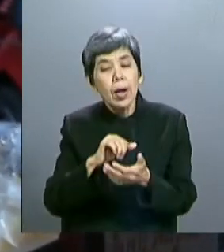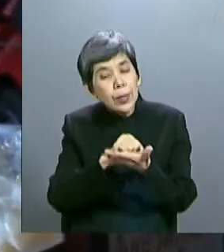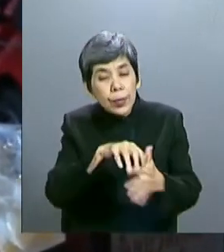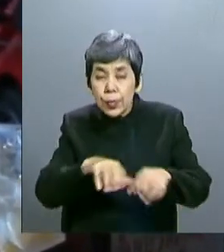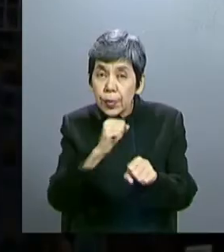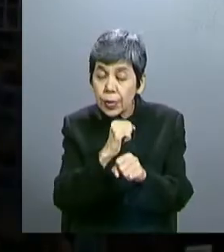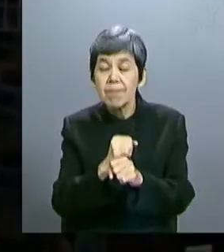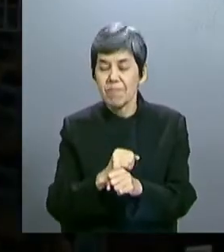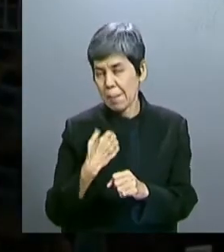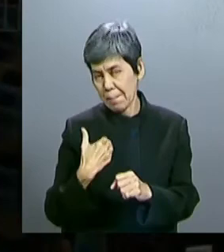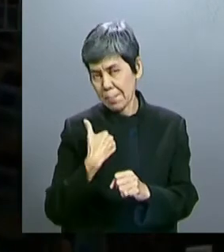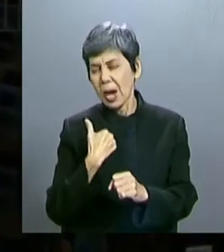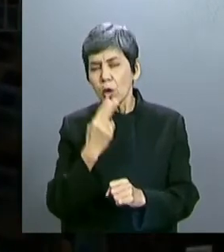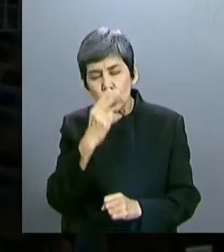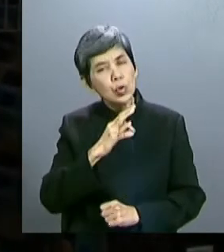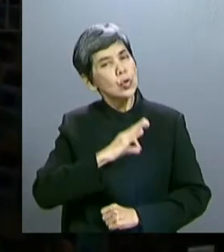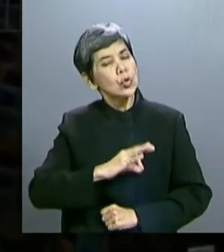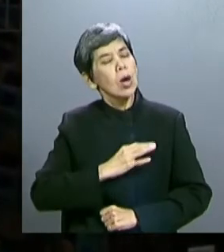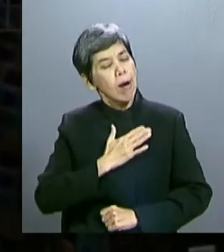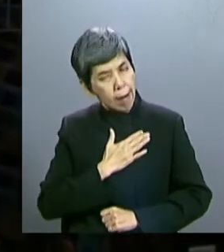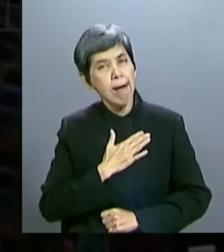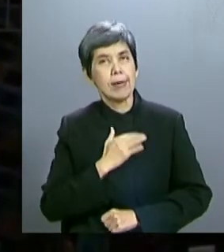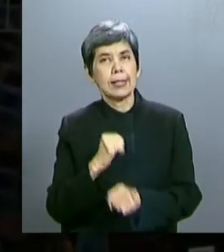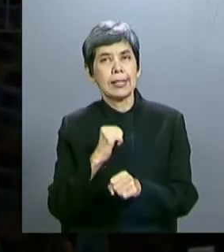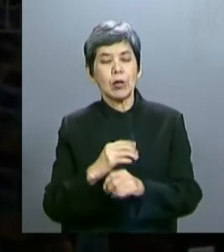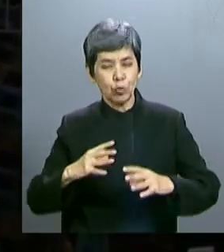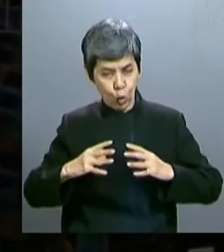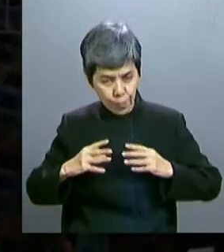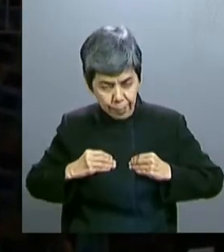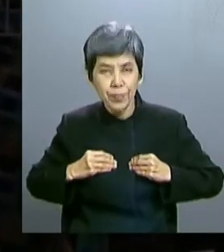ะดวกเท่านั้นแต่ยังเป็นสิ่งยืนยันถึงการยอมรับ